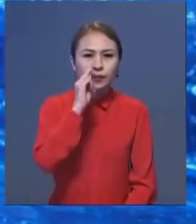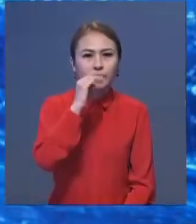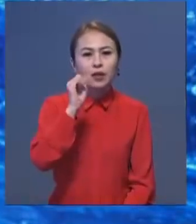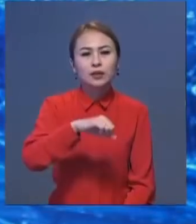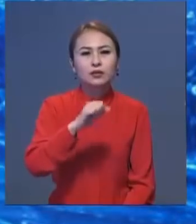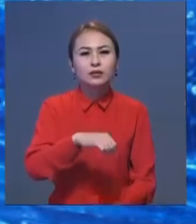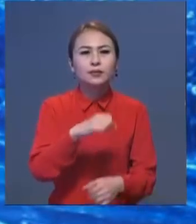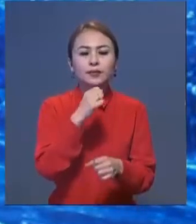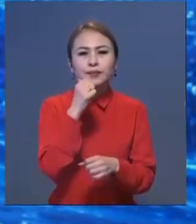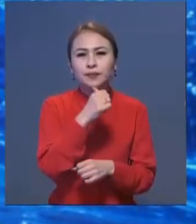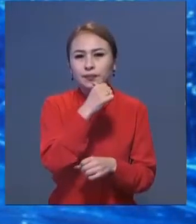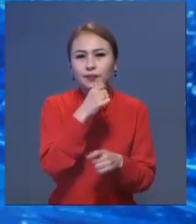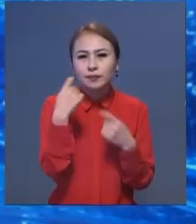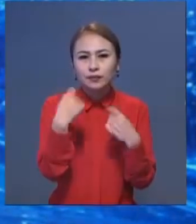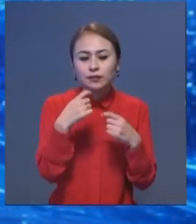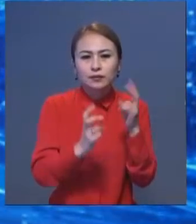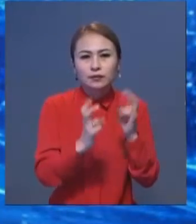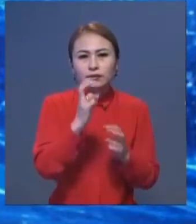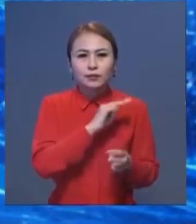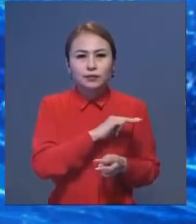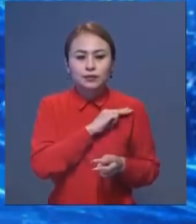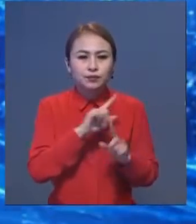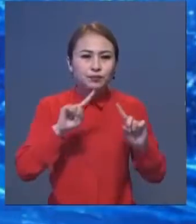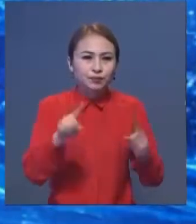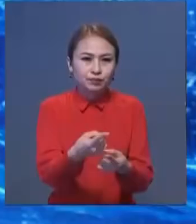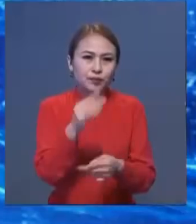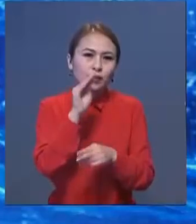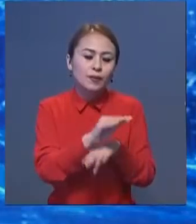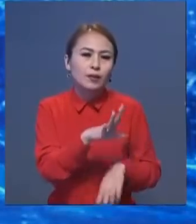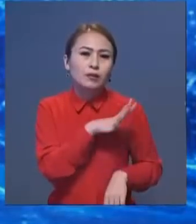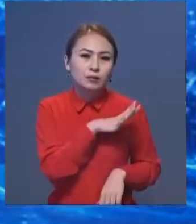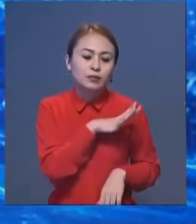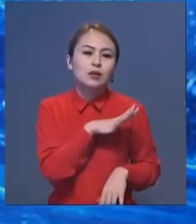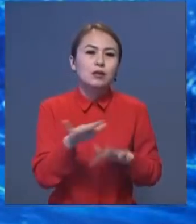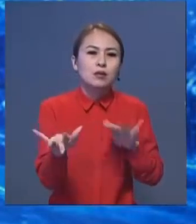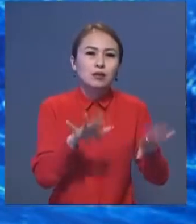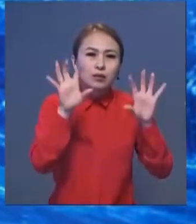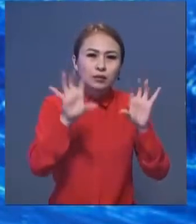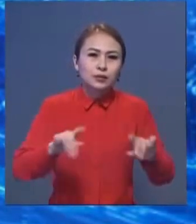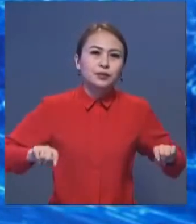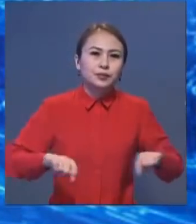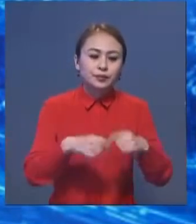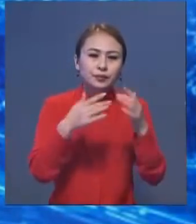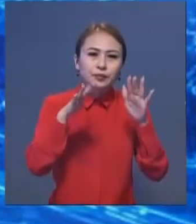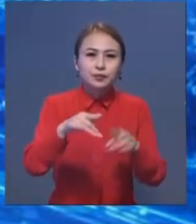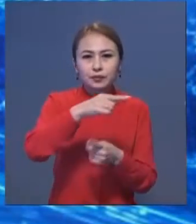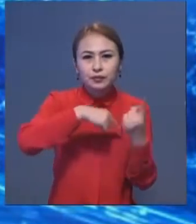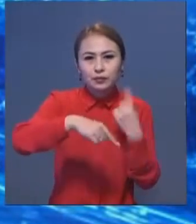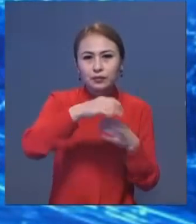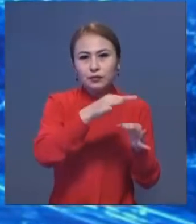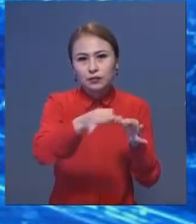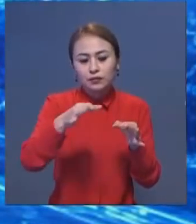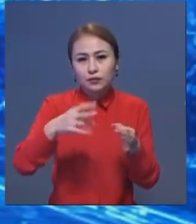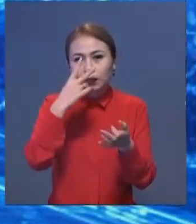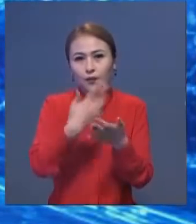Шымкентте спиртті жасырын түрде өңдейтін зауыт жұмысы әшкереленді. Мұндай заңсыз іс-әрекет қалалық кәсіпорындардың бірінің өнеркәсіптік